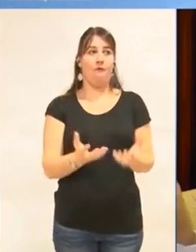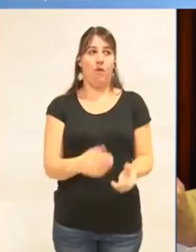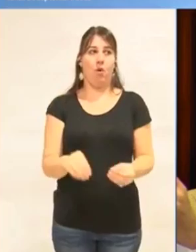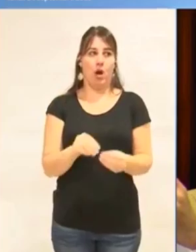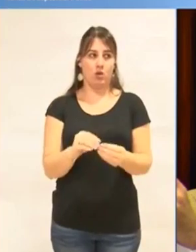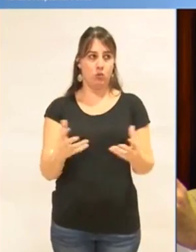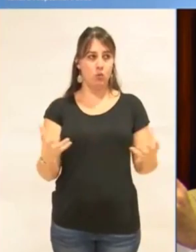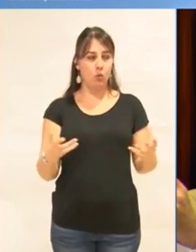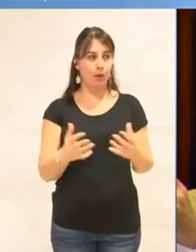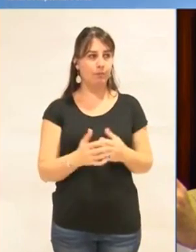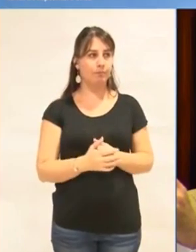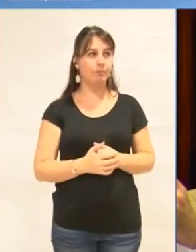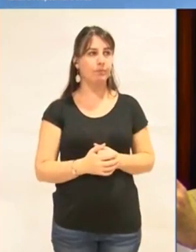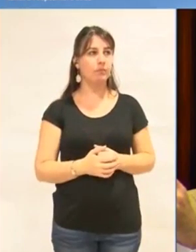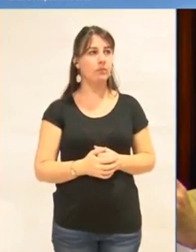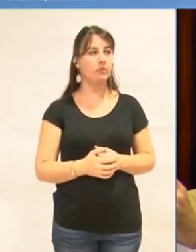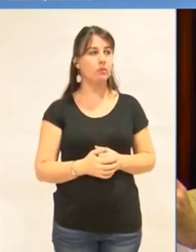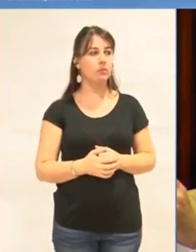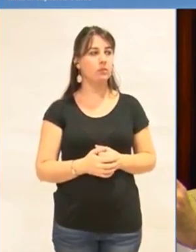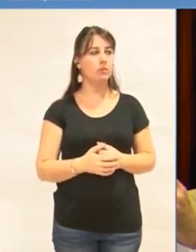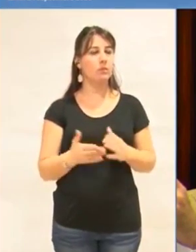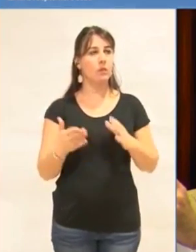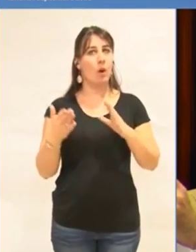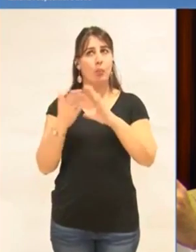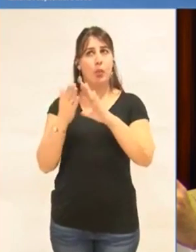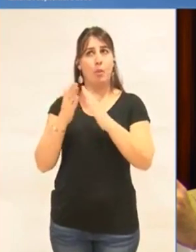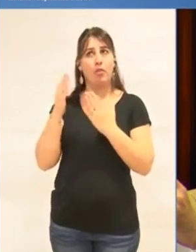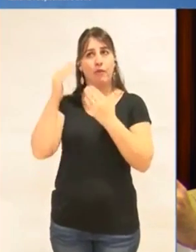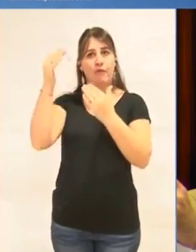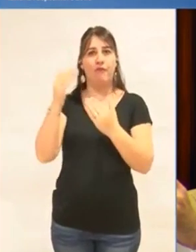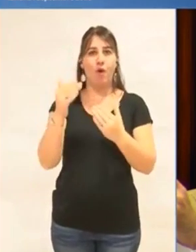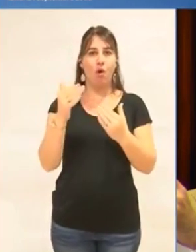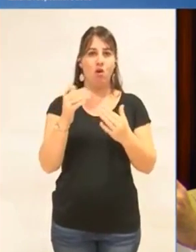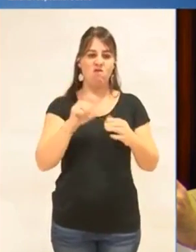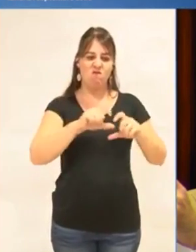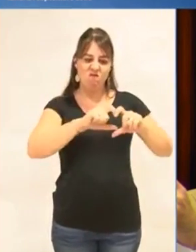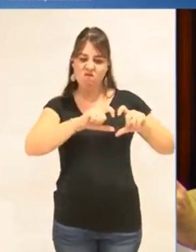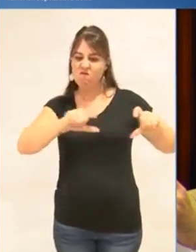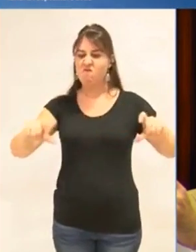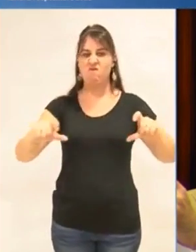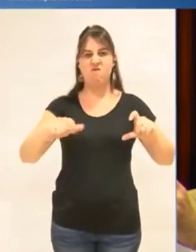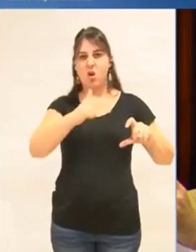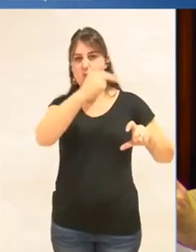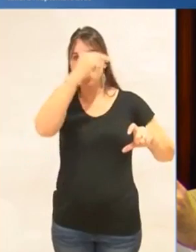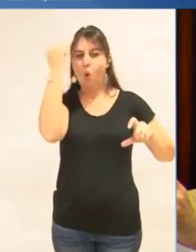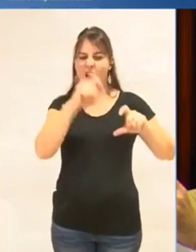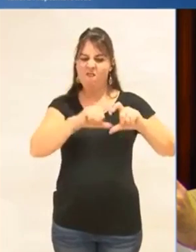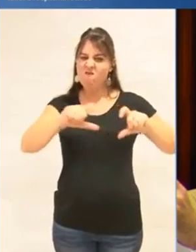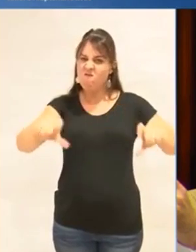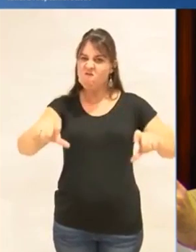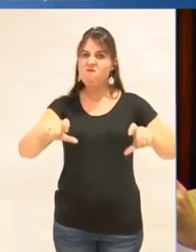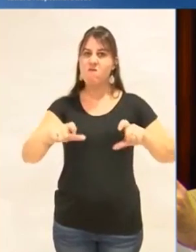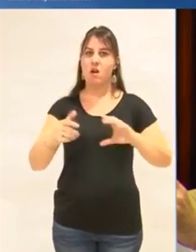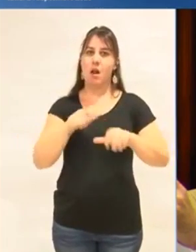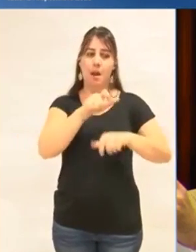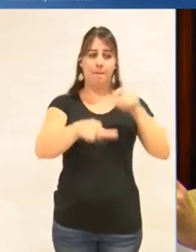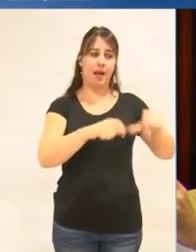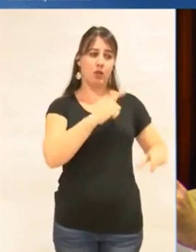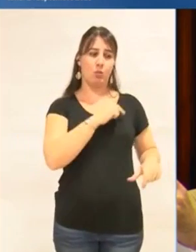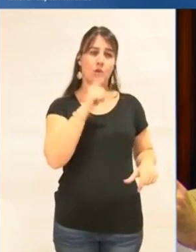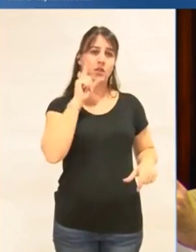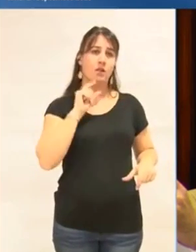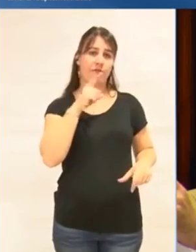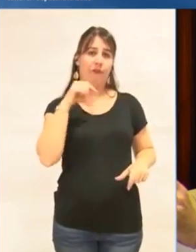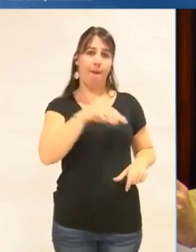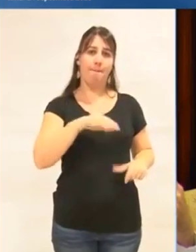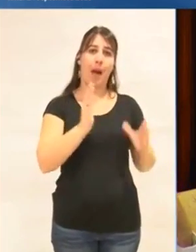donc, à cette demande de vœu dans le gras, puisque c'est ce qui compte. C'est d'accorder aux policières et aux policiers de la zone de police de Grenoble